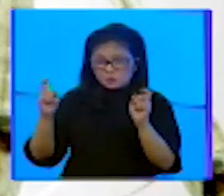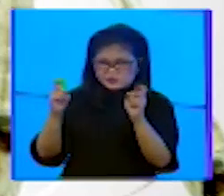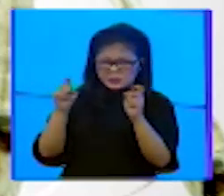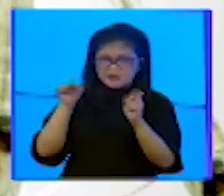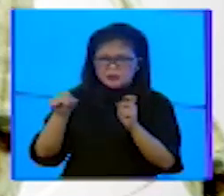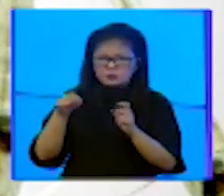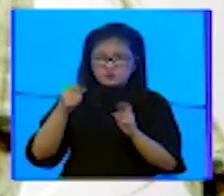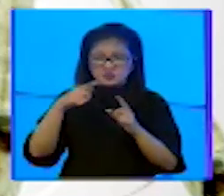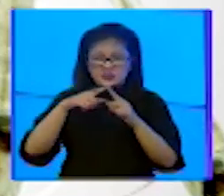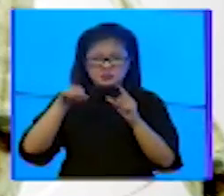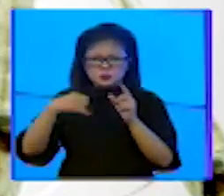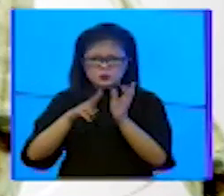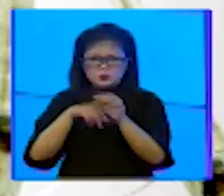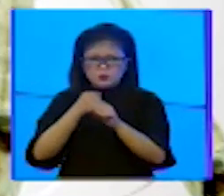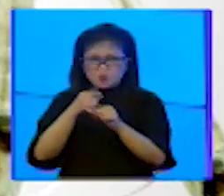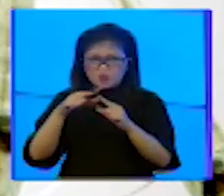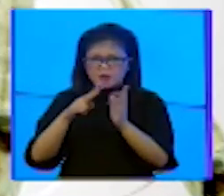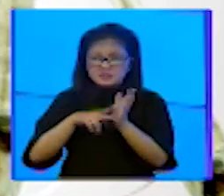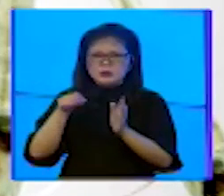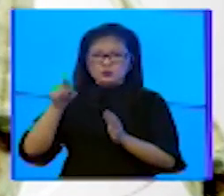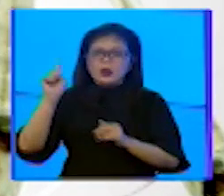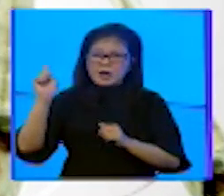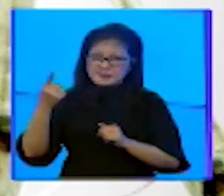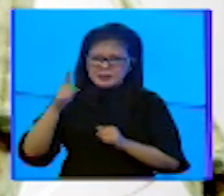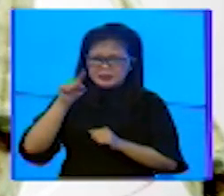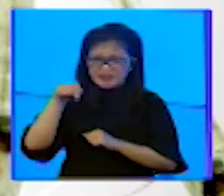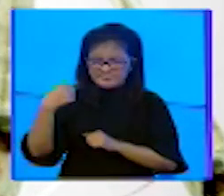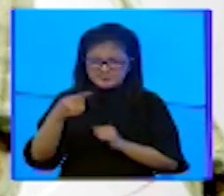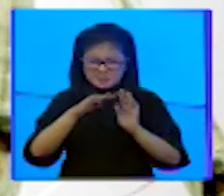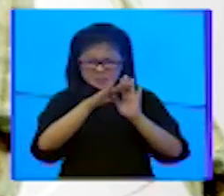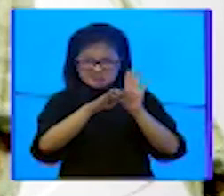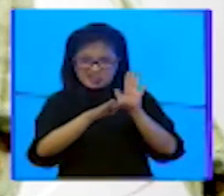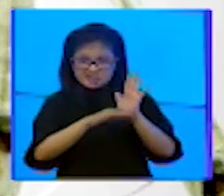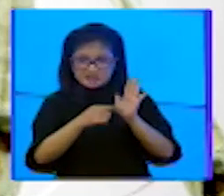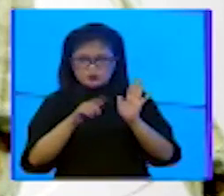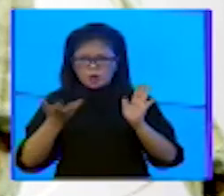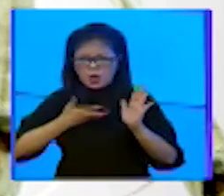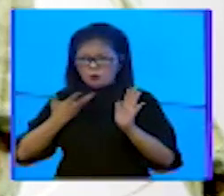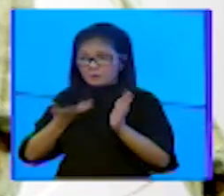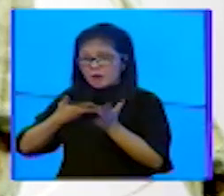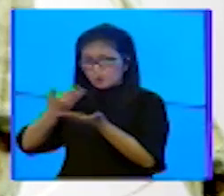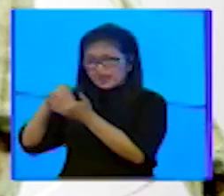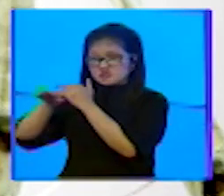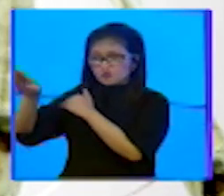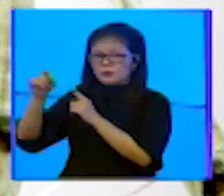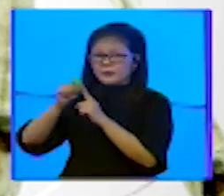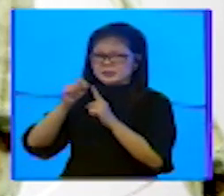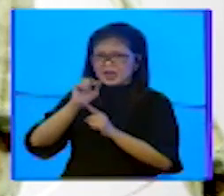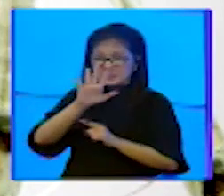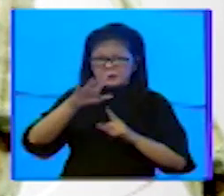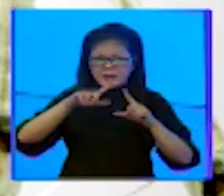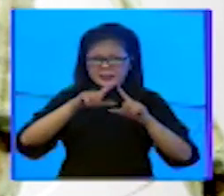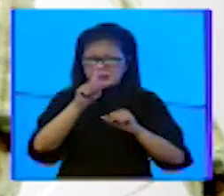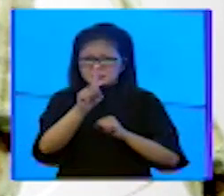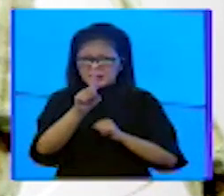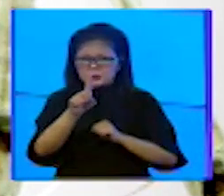Indonesia. Namun ada beberapa syarat bagi pihak yang ingin mengekspor benih lobster. Dalam pasal 5 ayat 1 disebutkan, pengeluaran